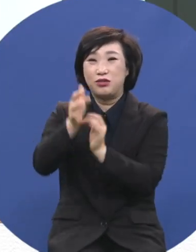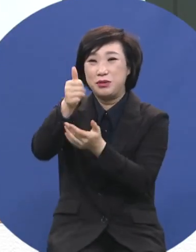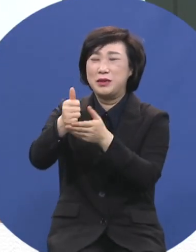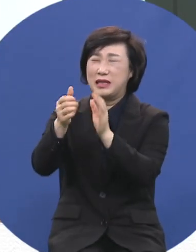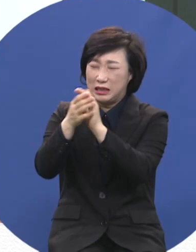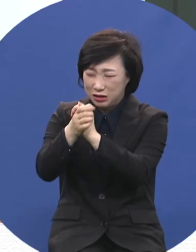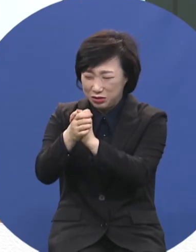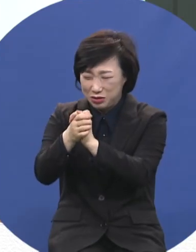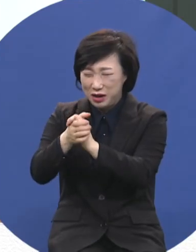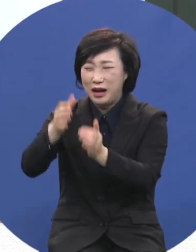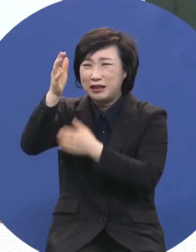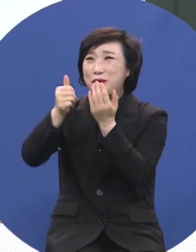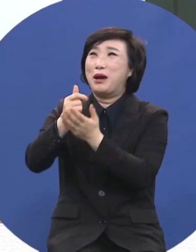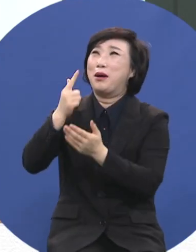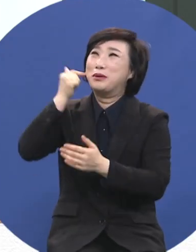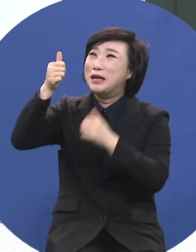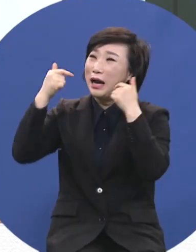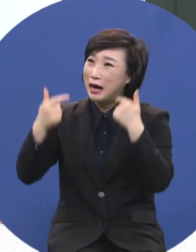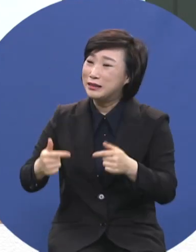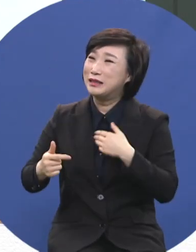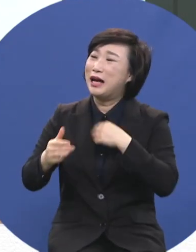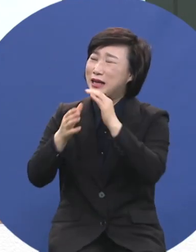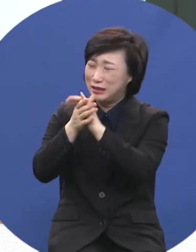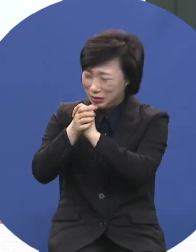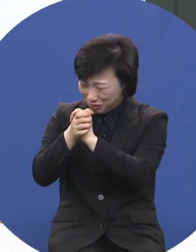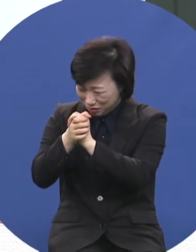항상 나의 기도를 들으심을